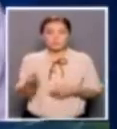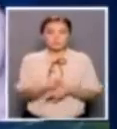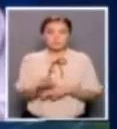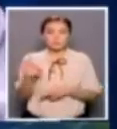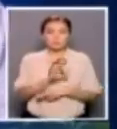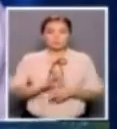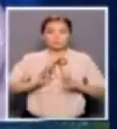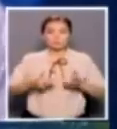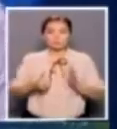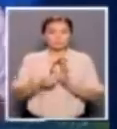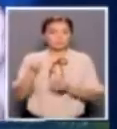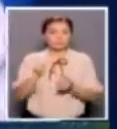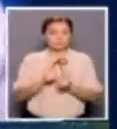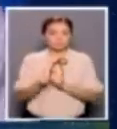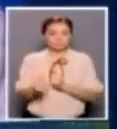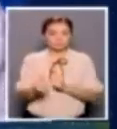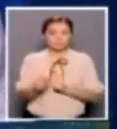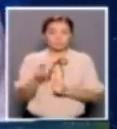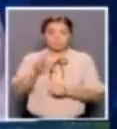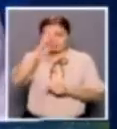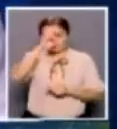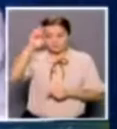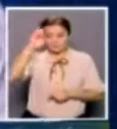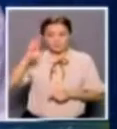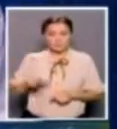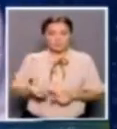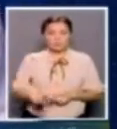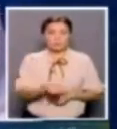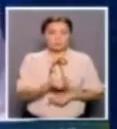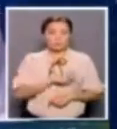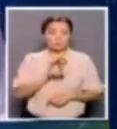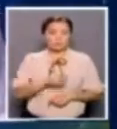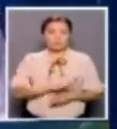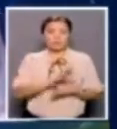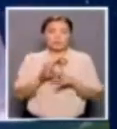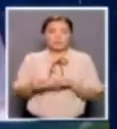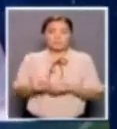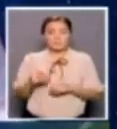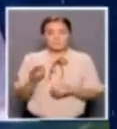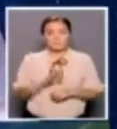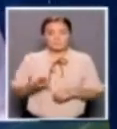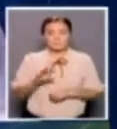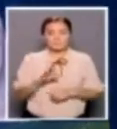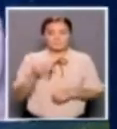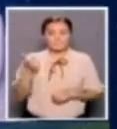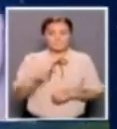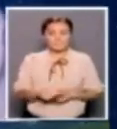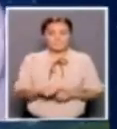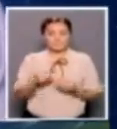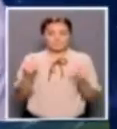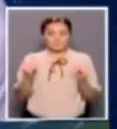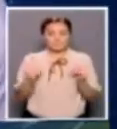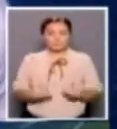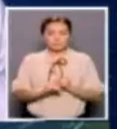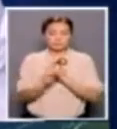жөнінен әлемде алдыңғы орында тұрған Ұлыбритания жолда мерт болғандардың саны жөнінен ең төменгі көрсеткішке